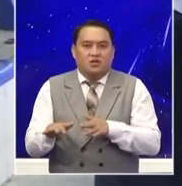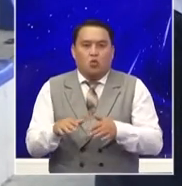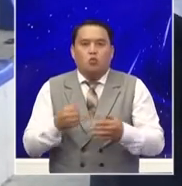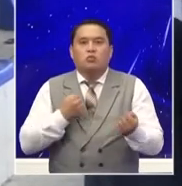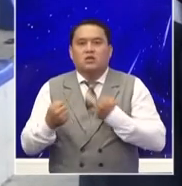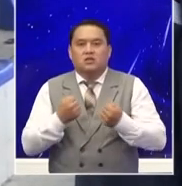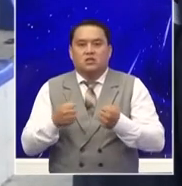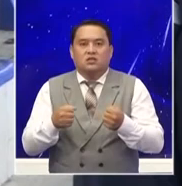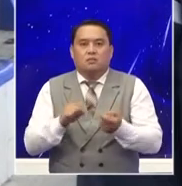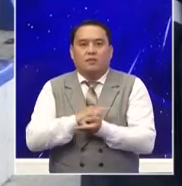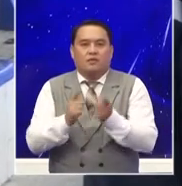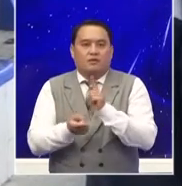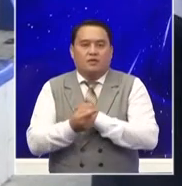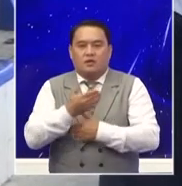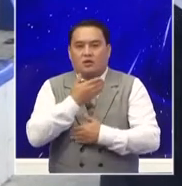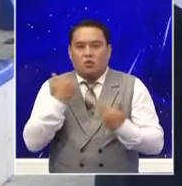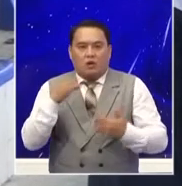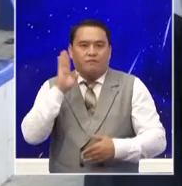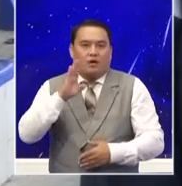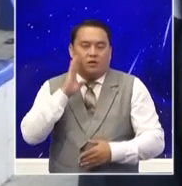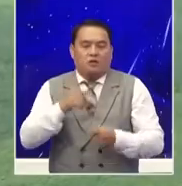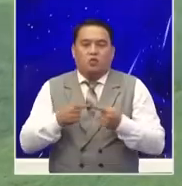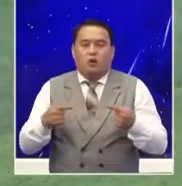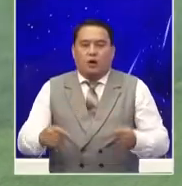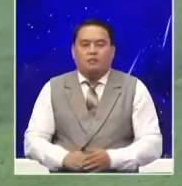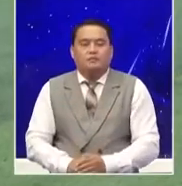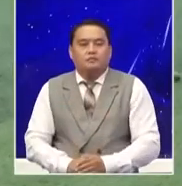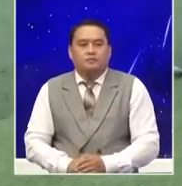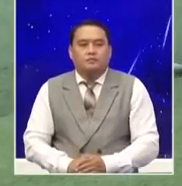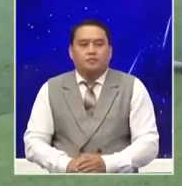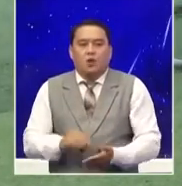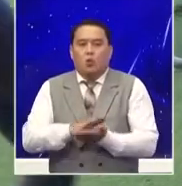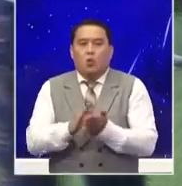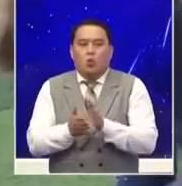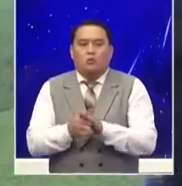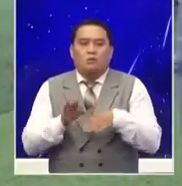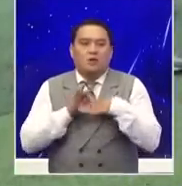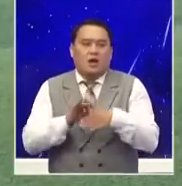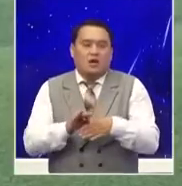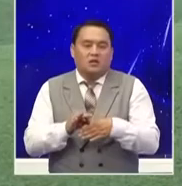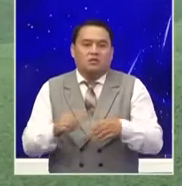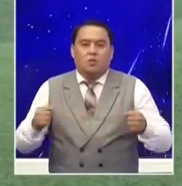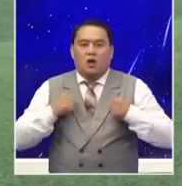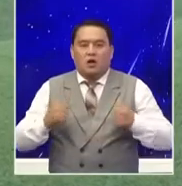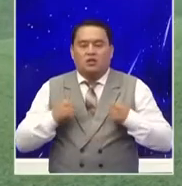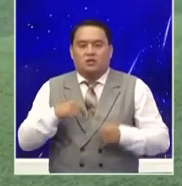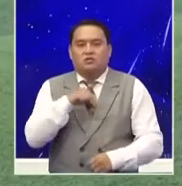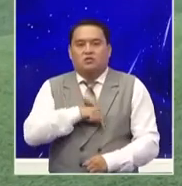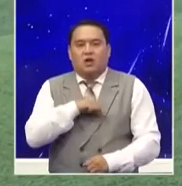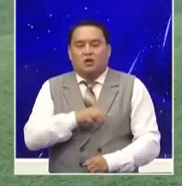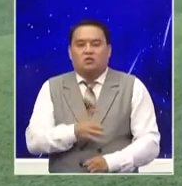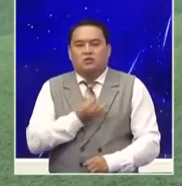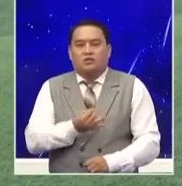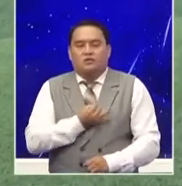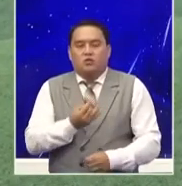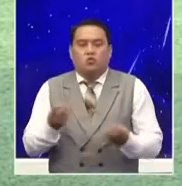упражнения не заменяют, потому что вода – это другая среда. В каких бы условиях тренировки не проходили, терять спортивный дух нельзя. Так считает